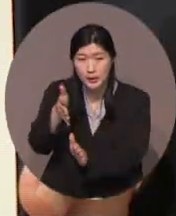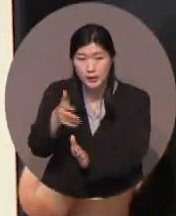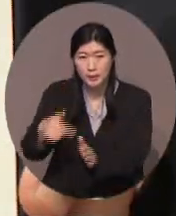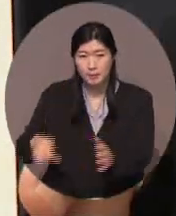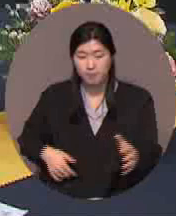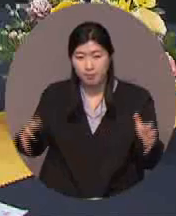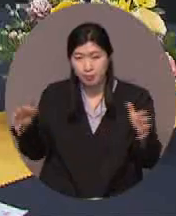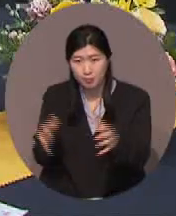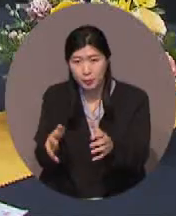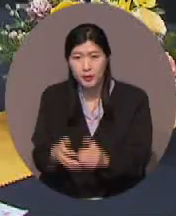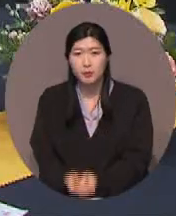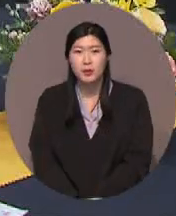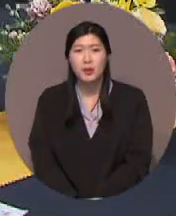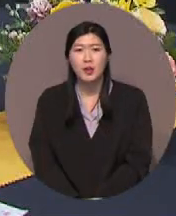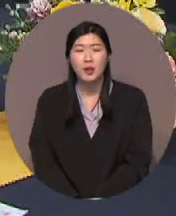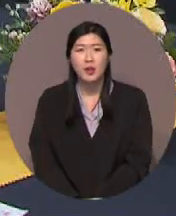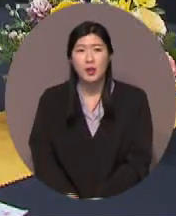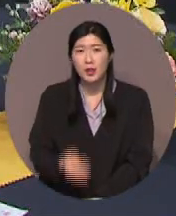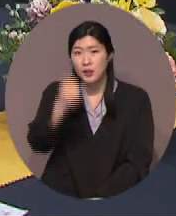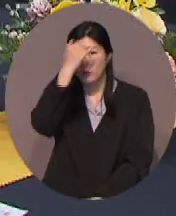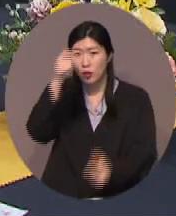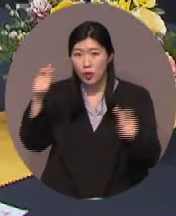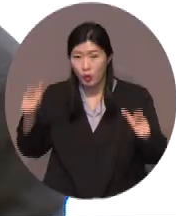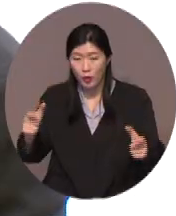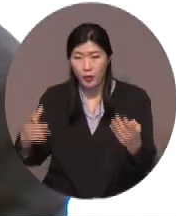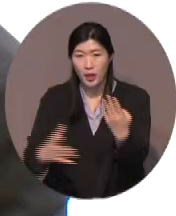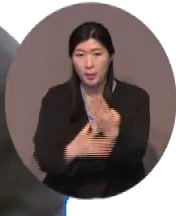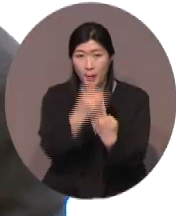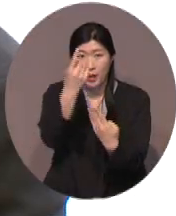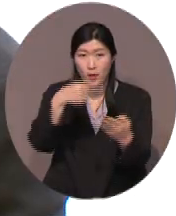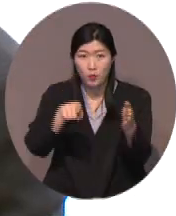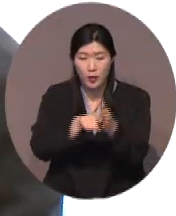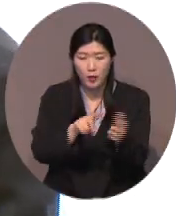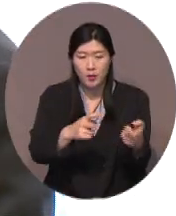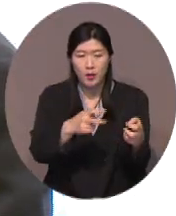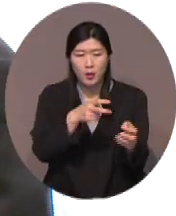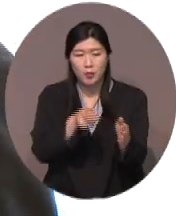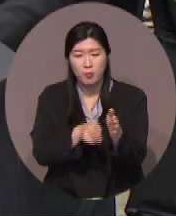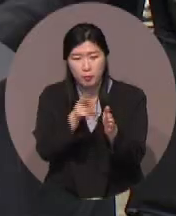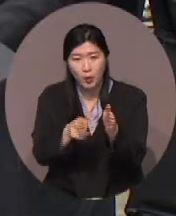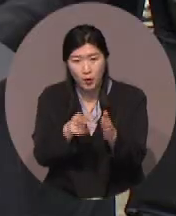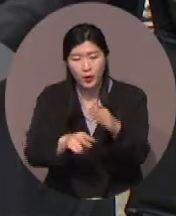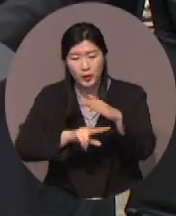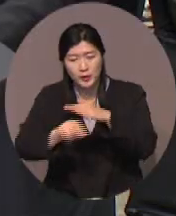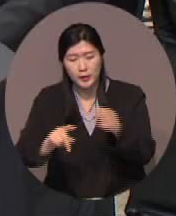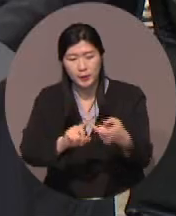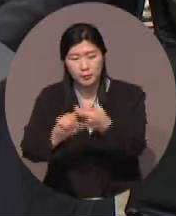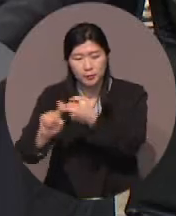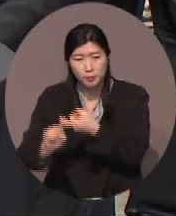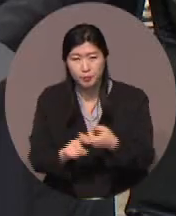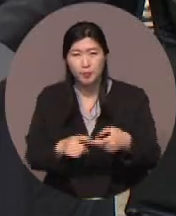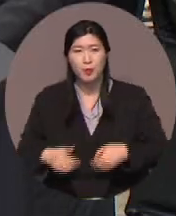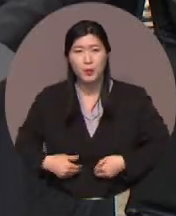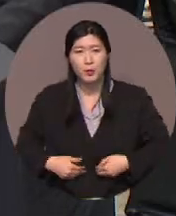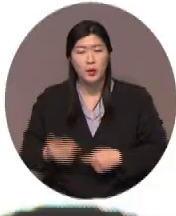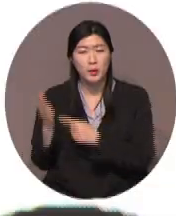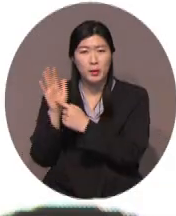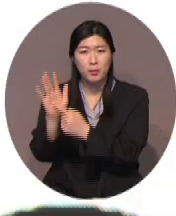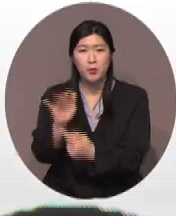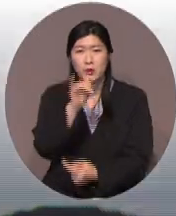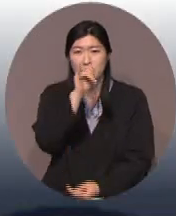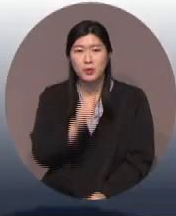약속했습니다 먼저 충청권의 하나로 묶기 위해 도로와 철도 등 광역교통망의 중요성을 거듭 강조했습니다